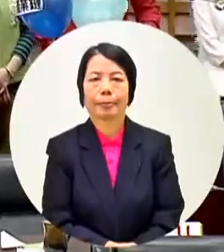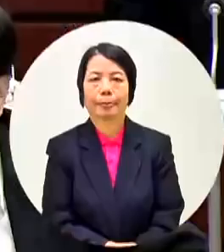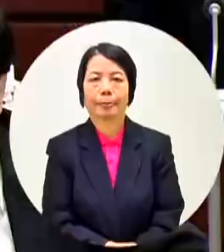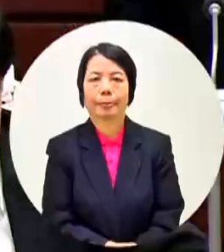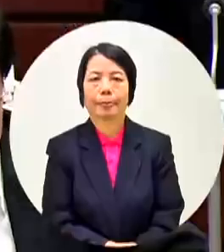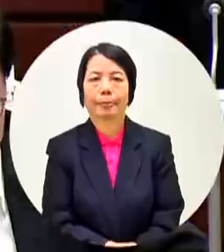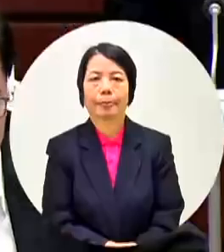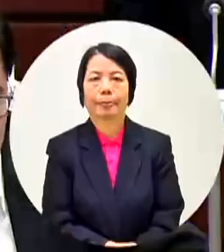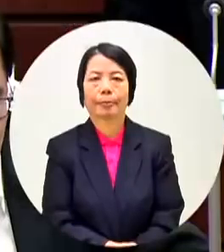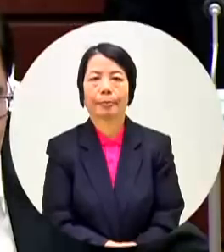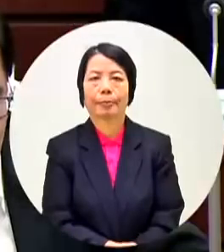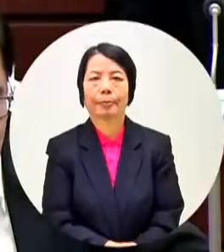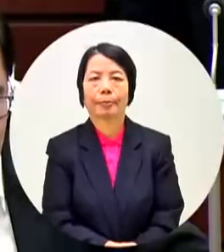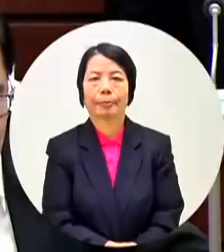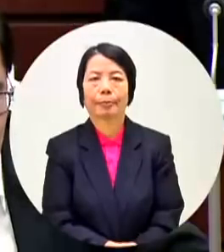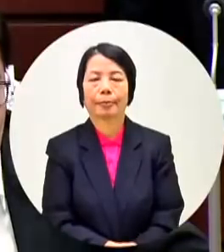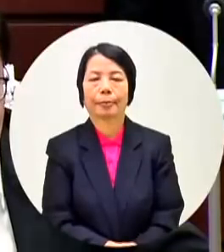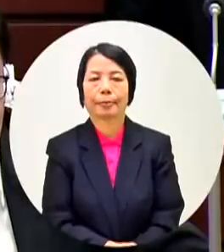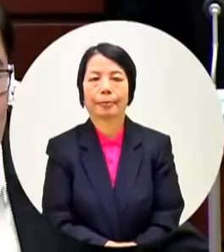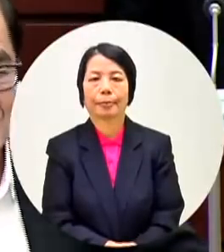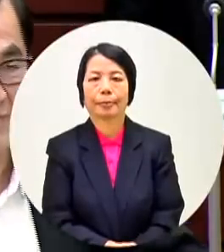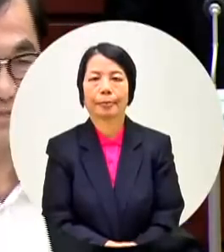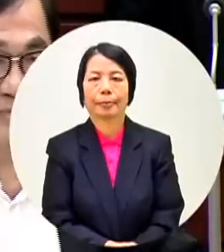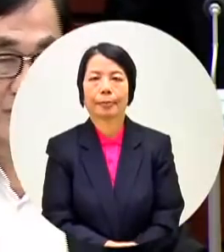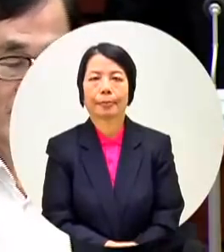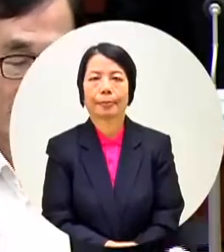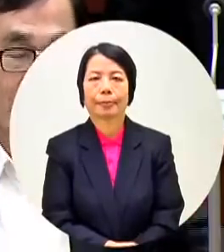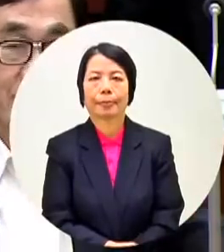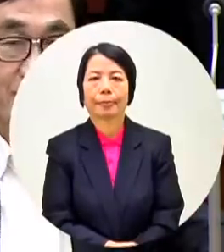民进党团的咨询，非常感谢。